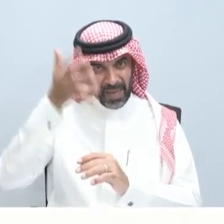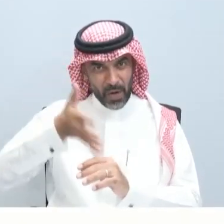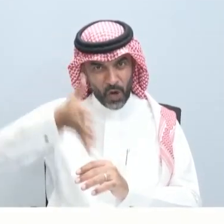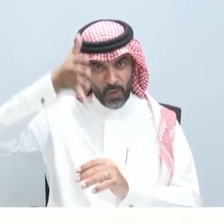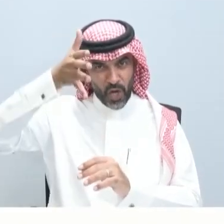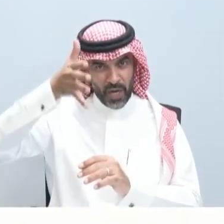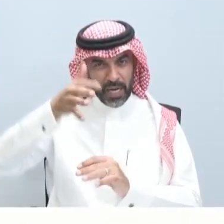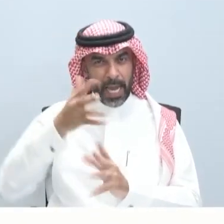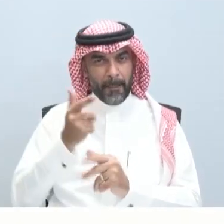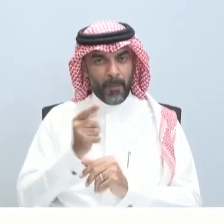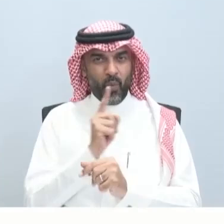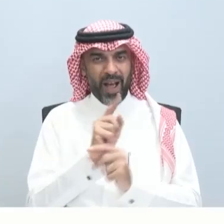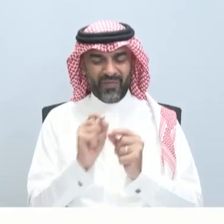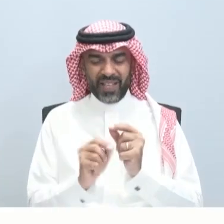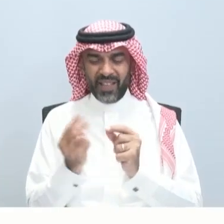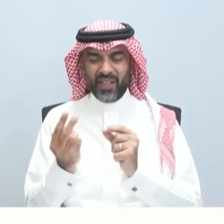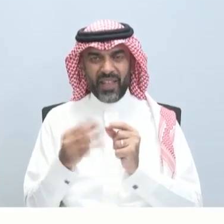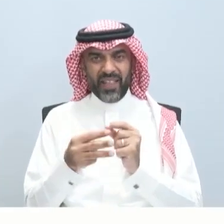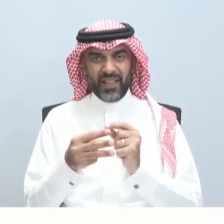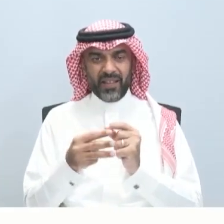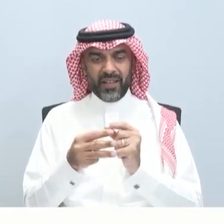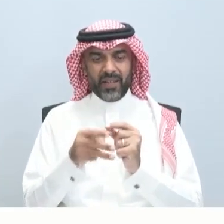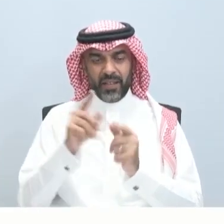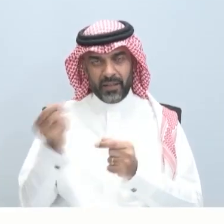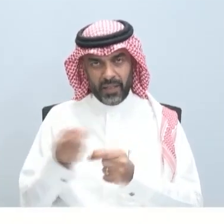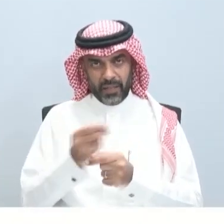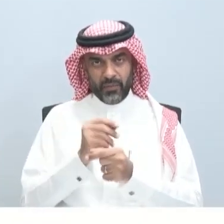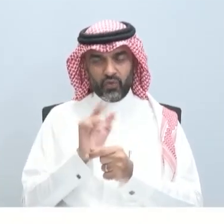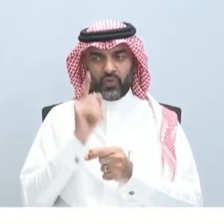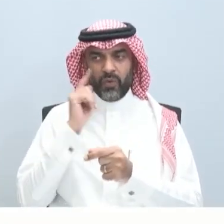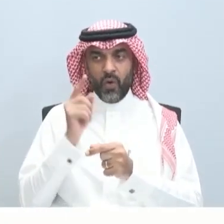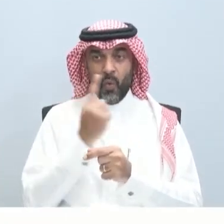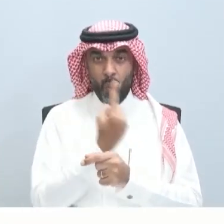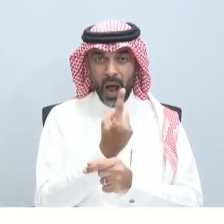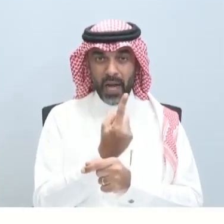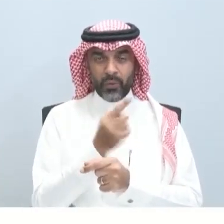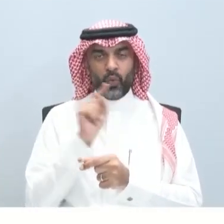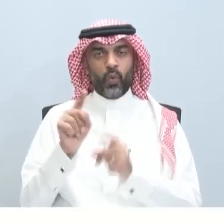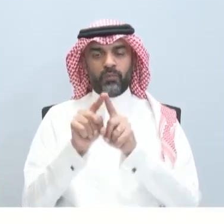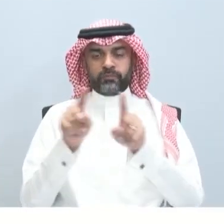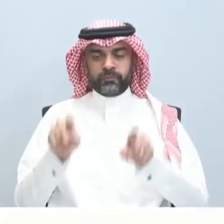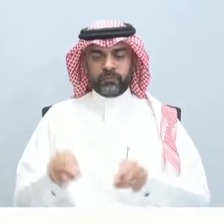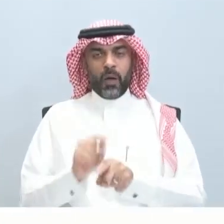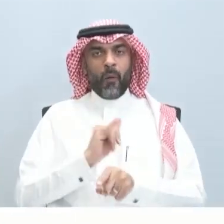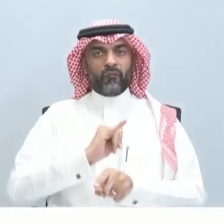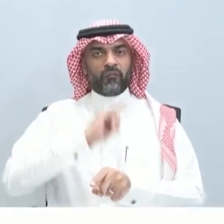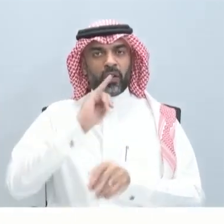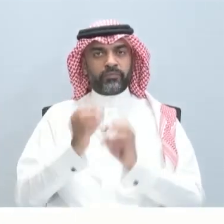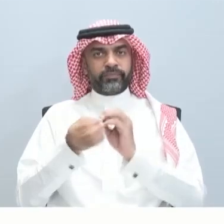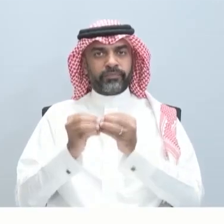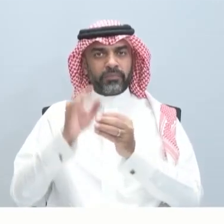جزءا على شبك جزء من مئه على شبكه اجزاء المئه اذا الواحد هنا ماذا يمثلها